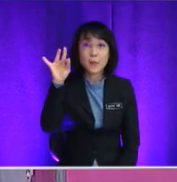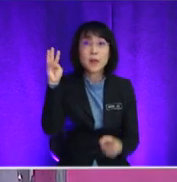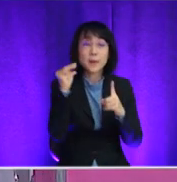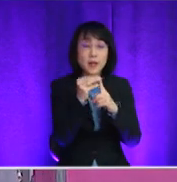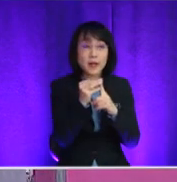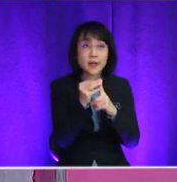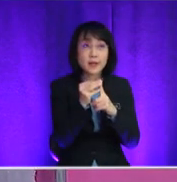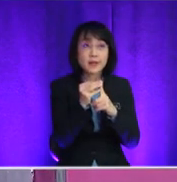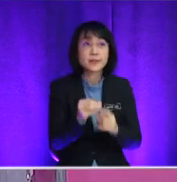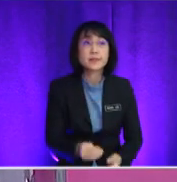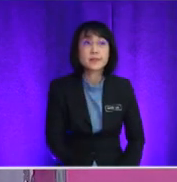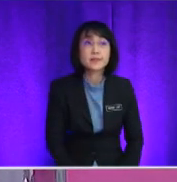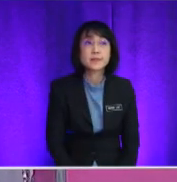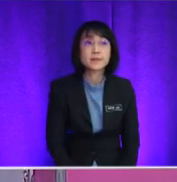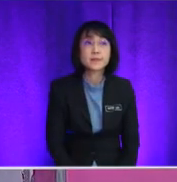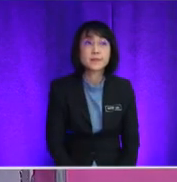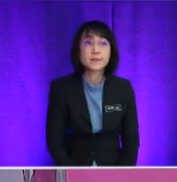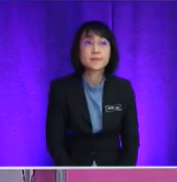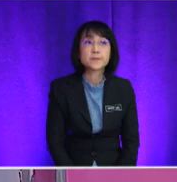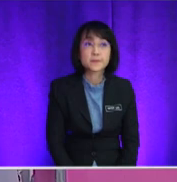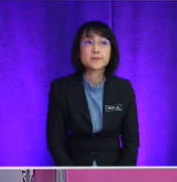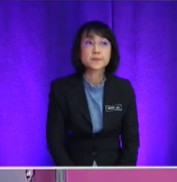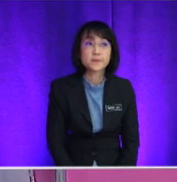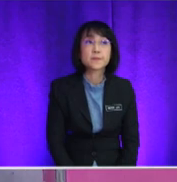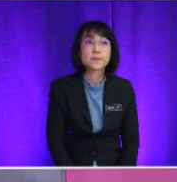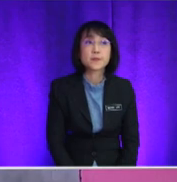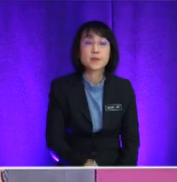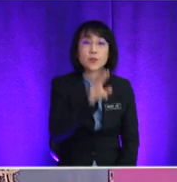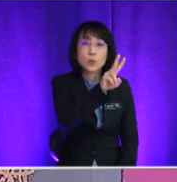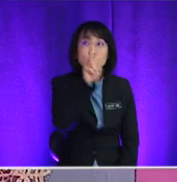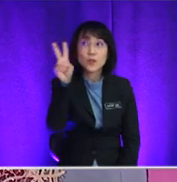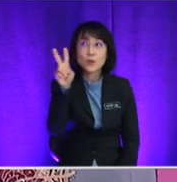jenis pencemaran yang berlaku dan cara mereka menguraikan ini